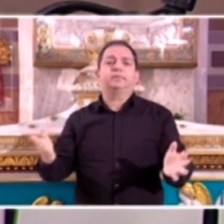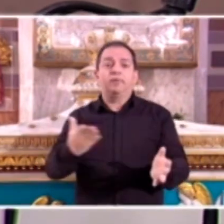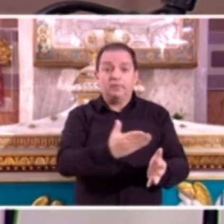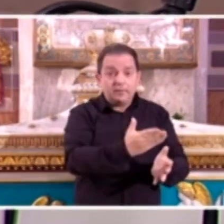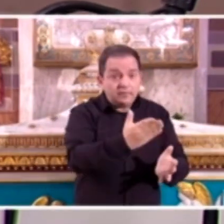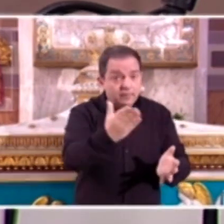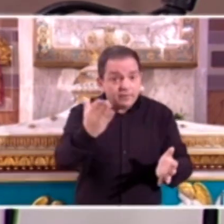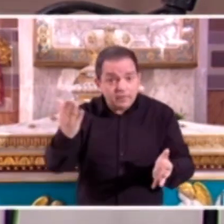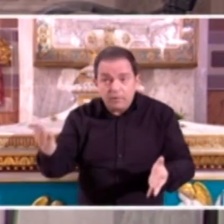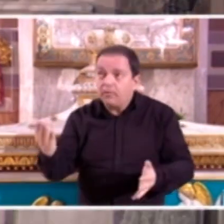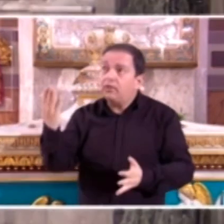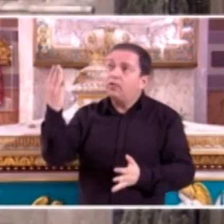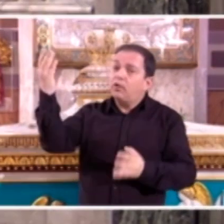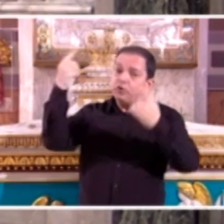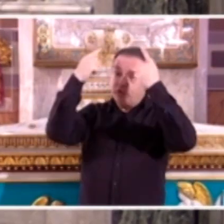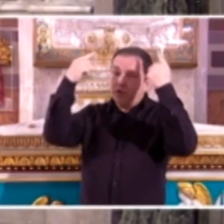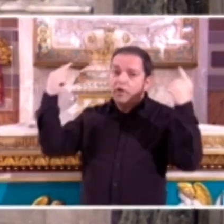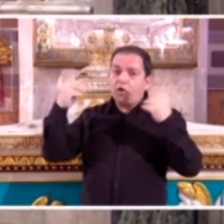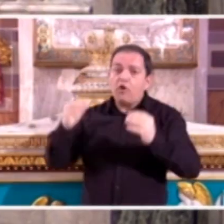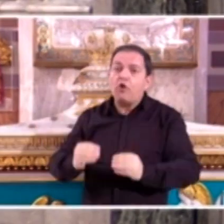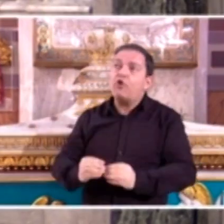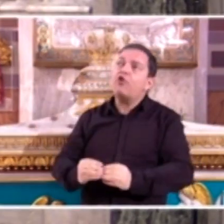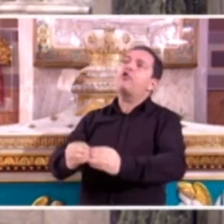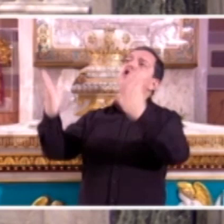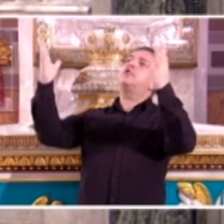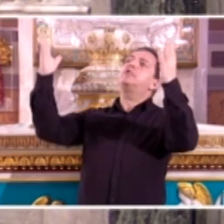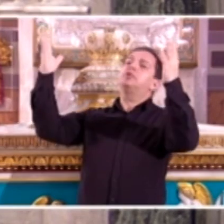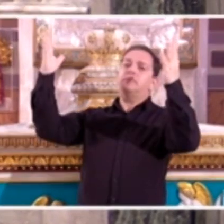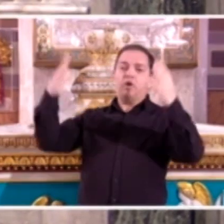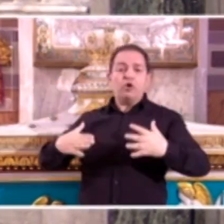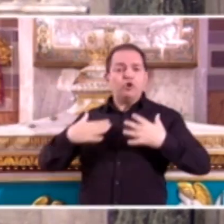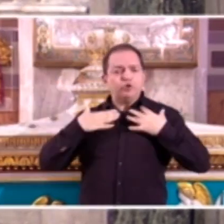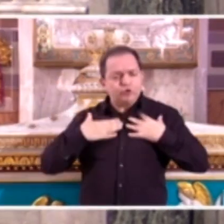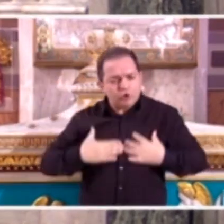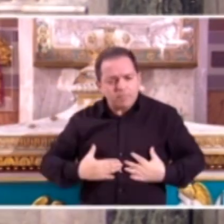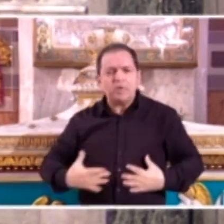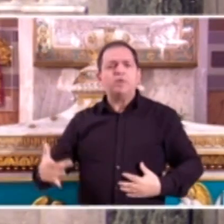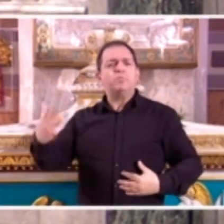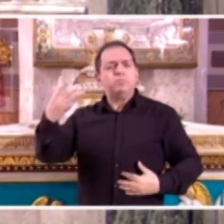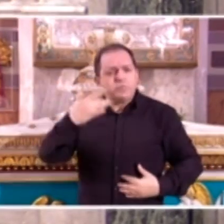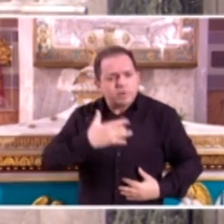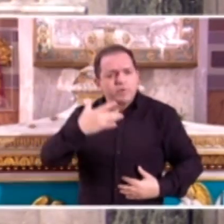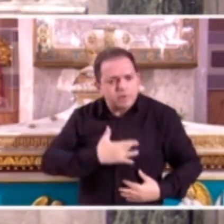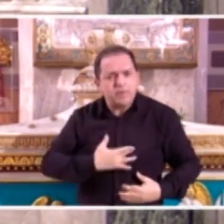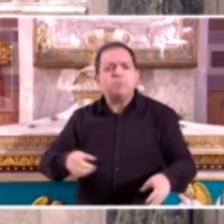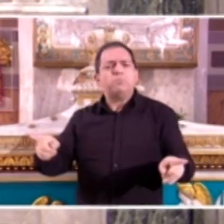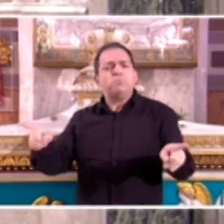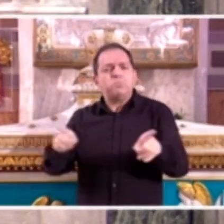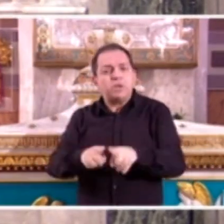Δοξάσατε δι των Θεών εν το σώματι